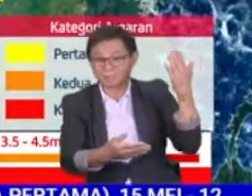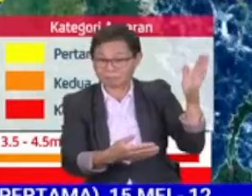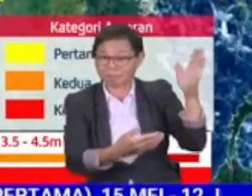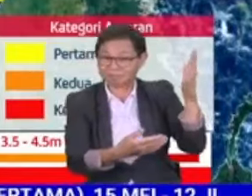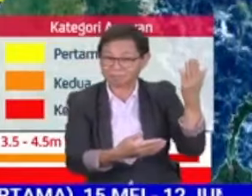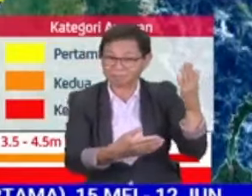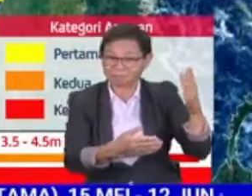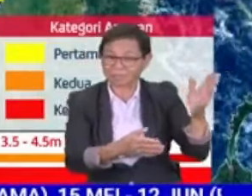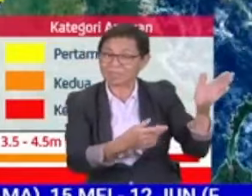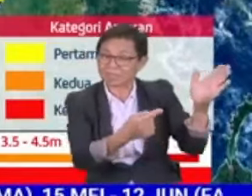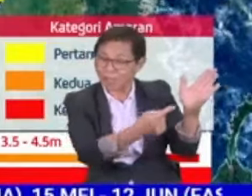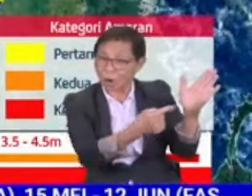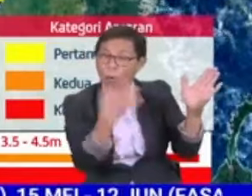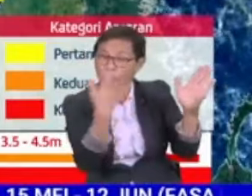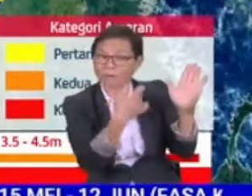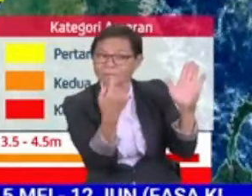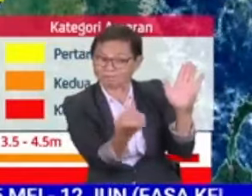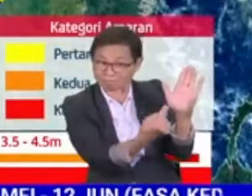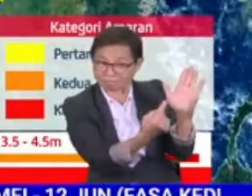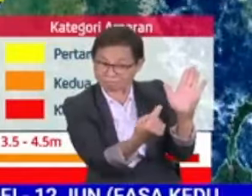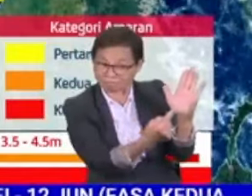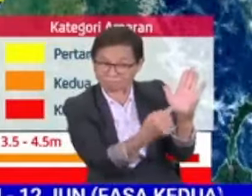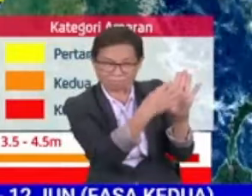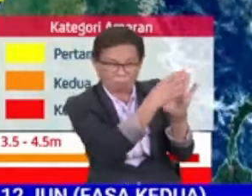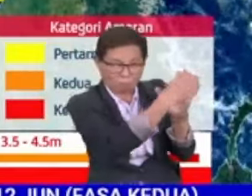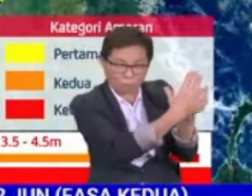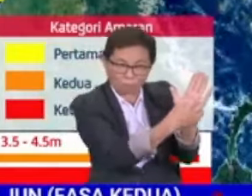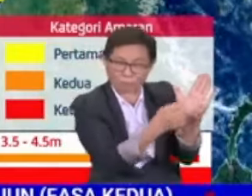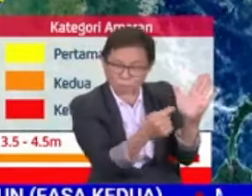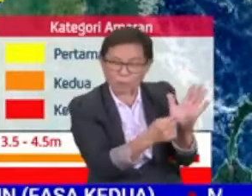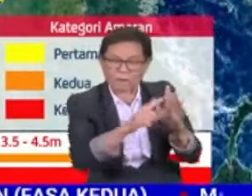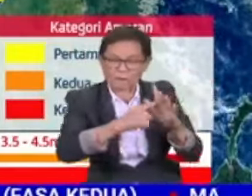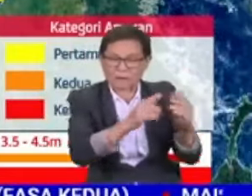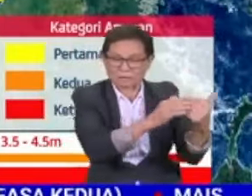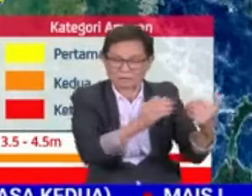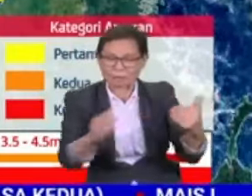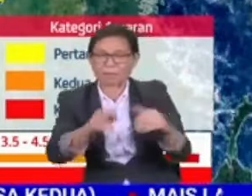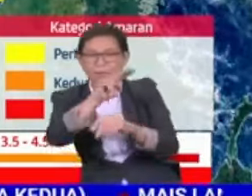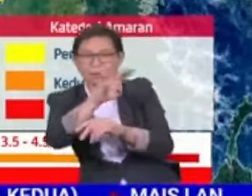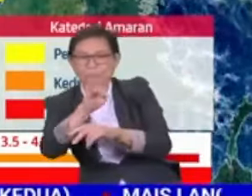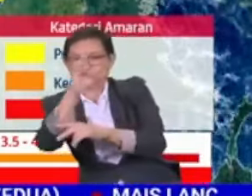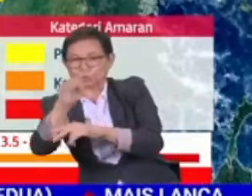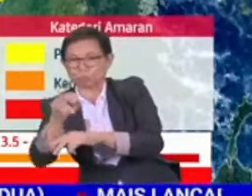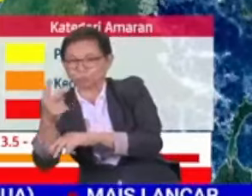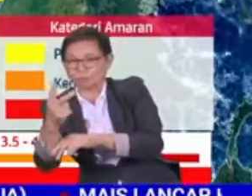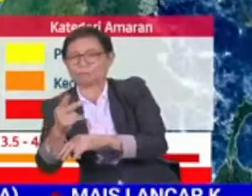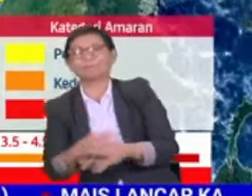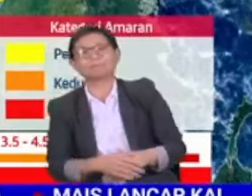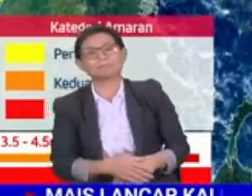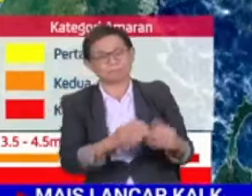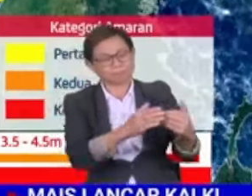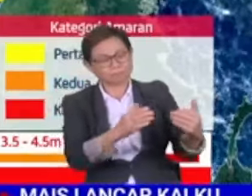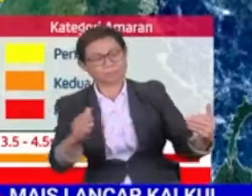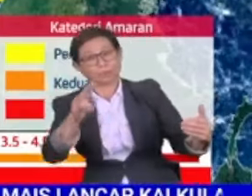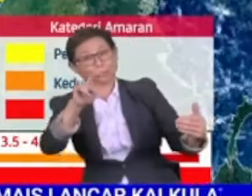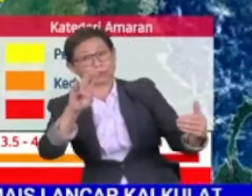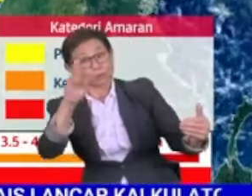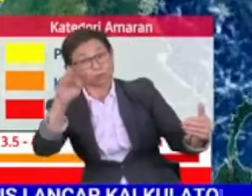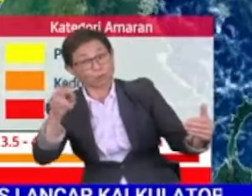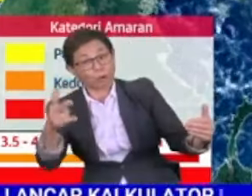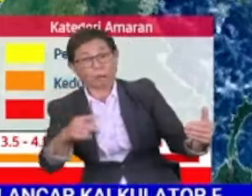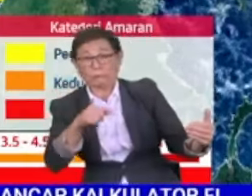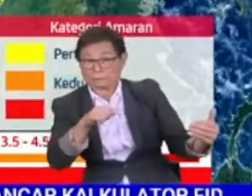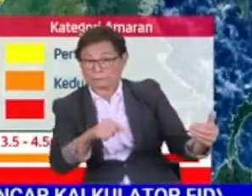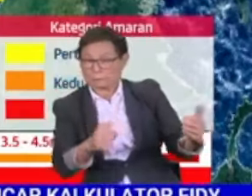berkenaan. Keadaan ini akan berkuat kuasa sehingga ke 27 Februari nanti. Oleh yang demikian, keadaan ini